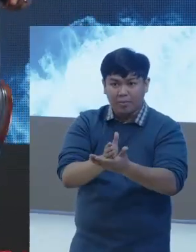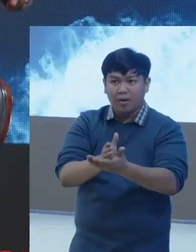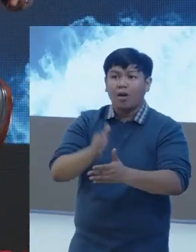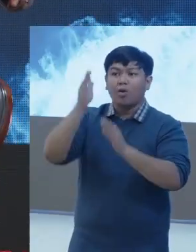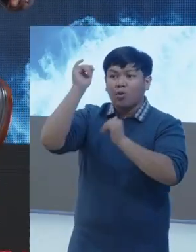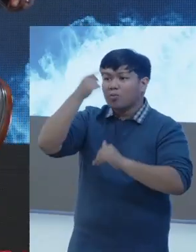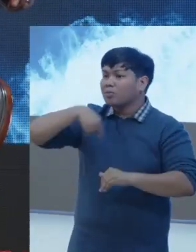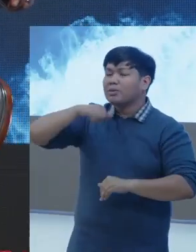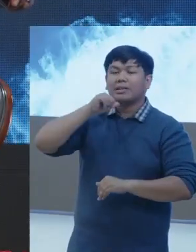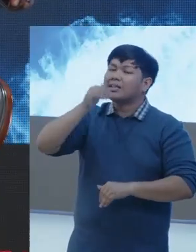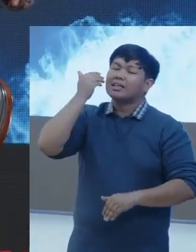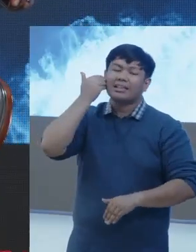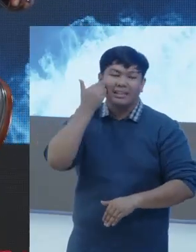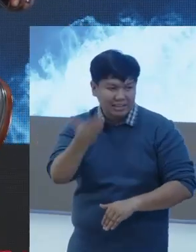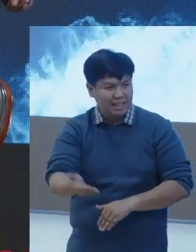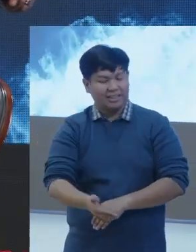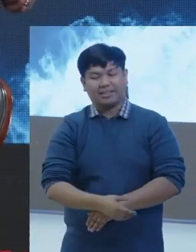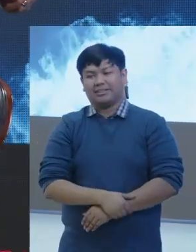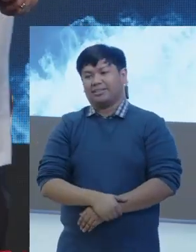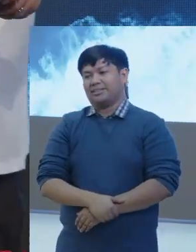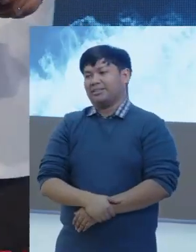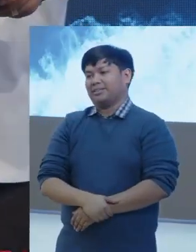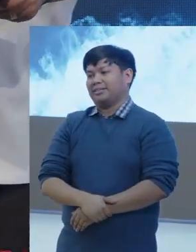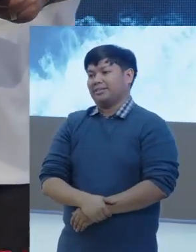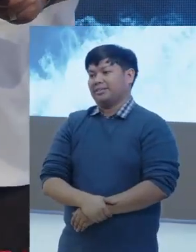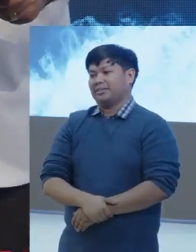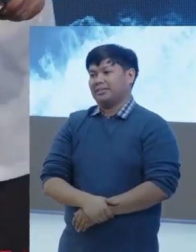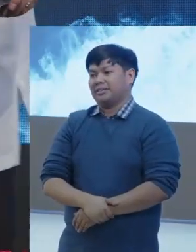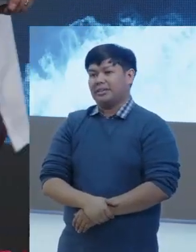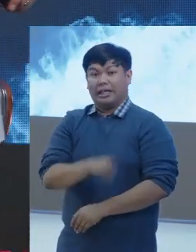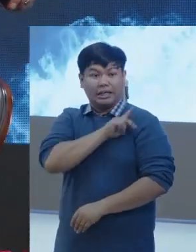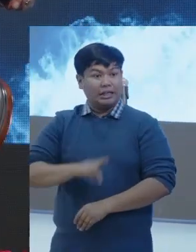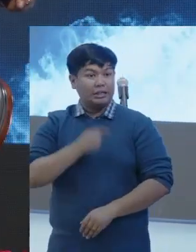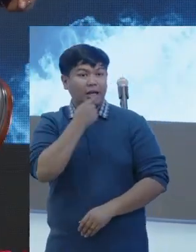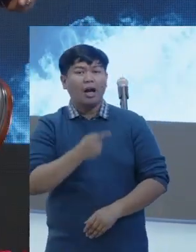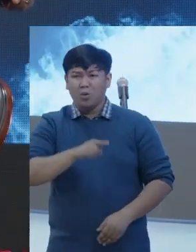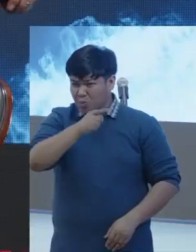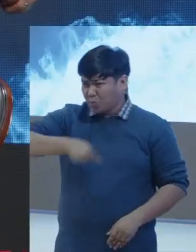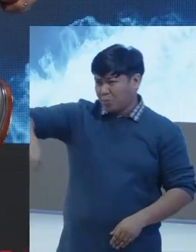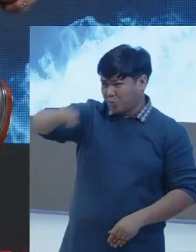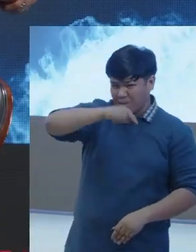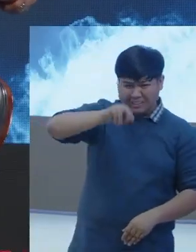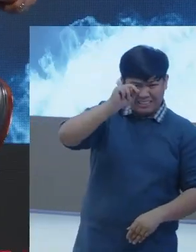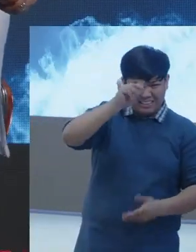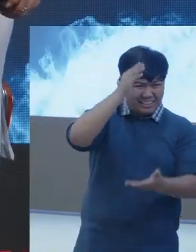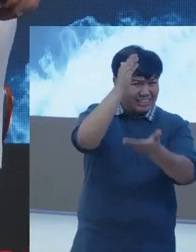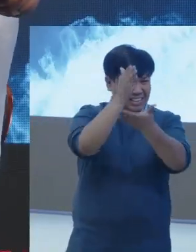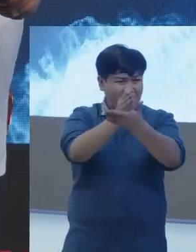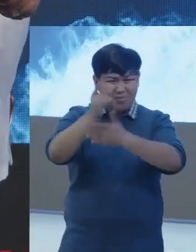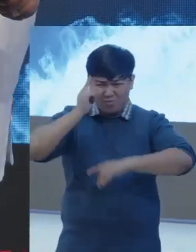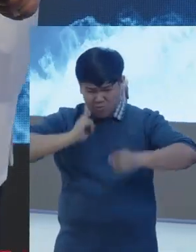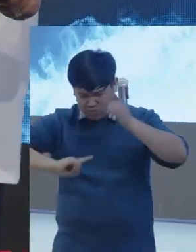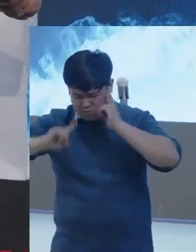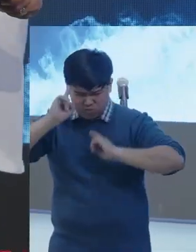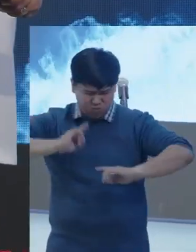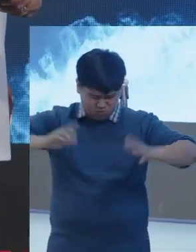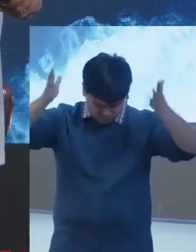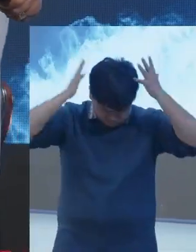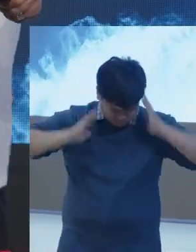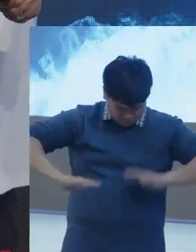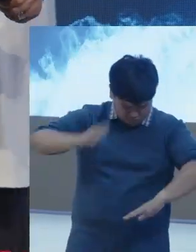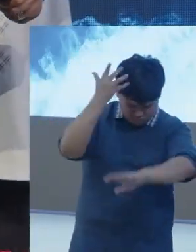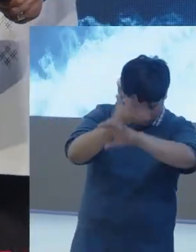perish. Sabi niya, magbago nga tayong lahat. Tayo magluksa, tayo ay mag-mourn, tayo